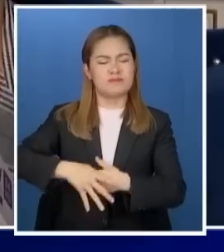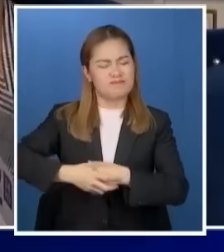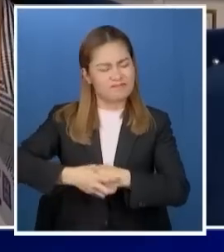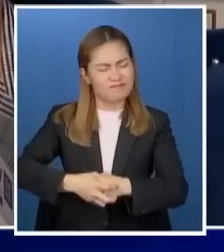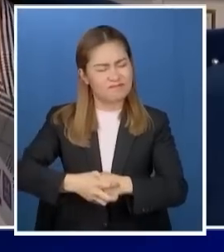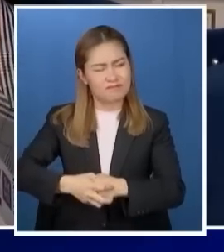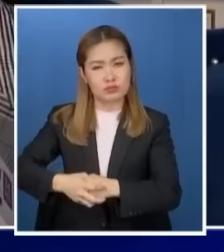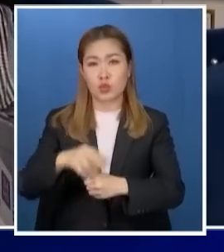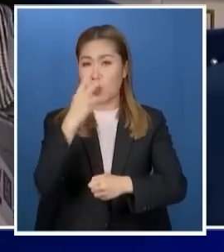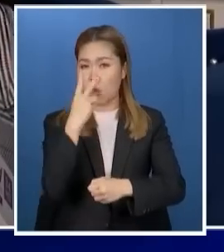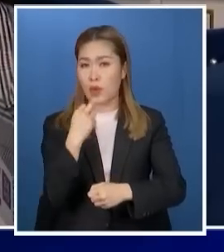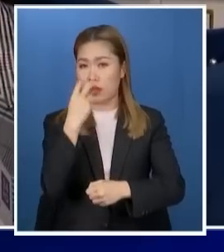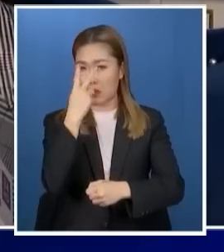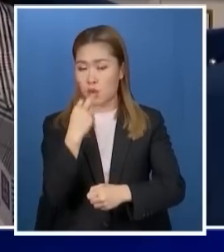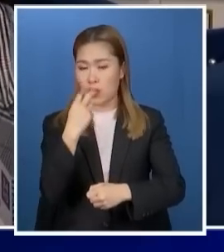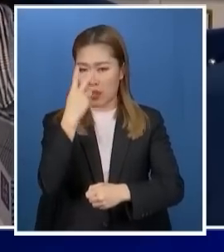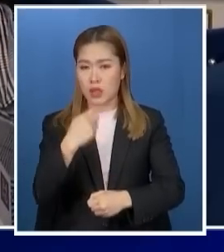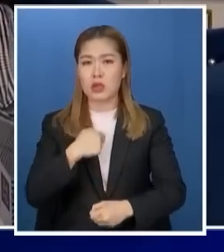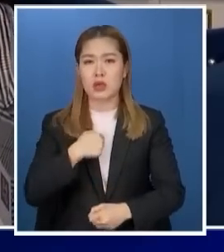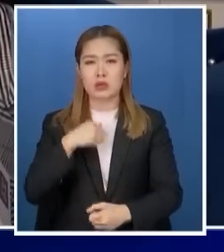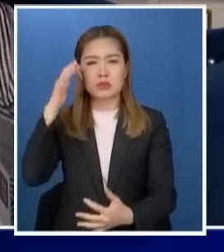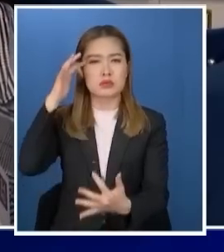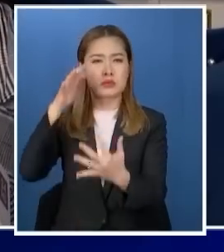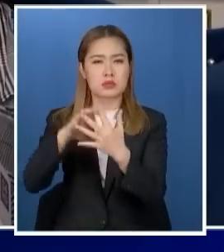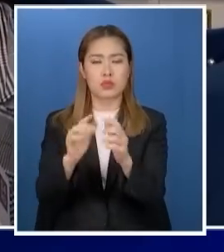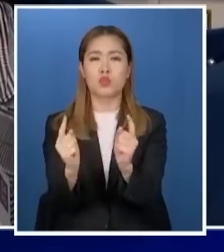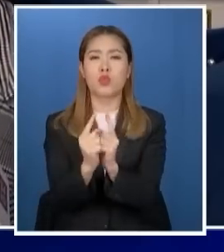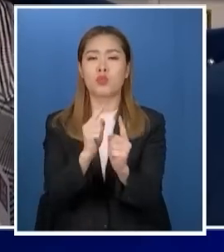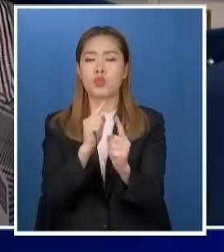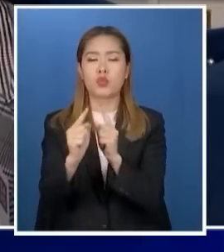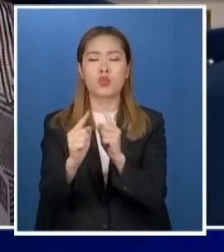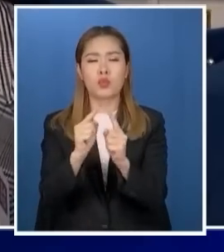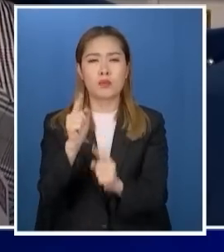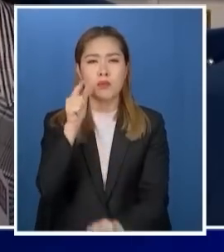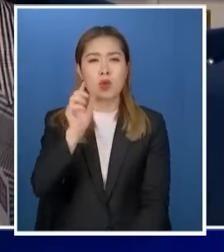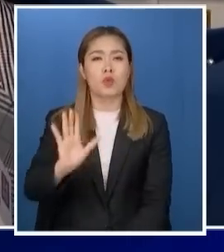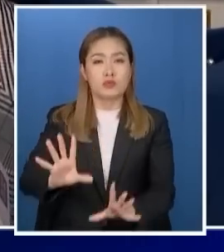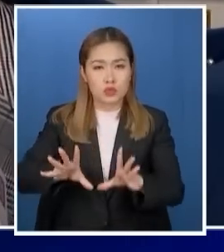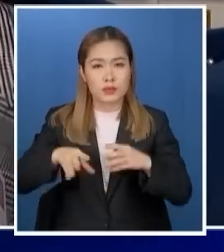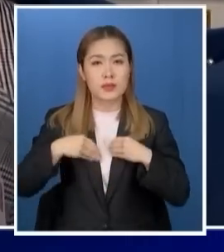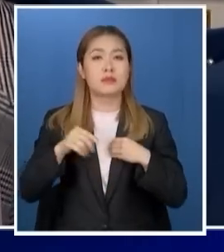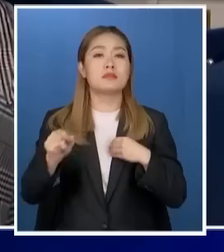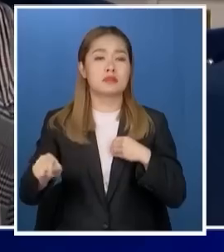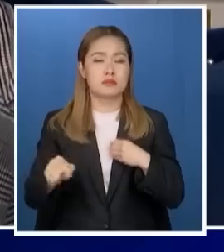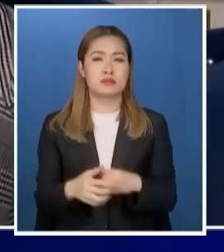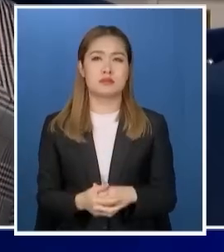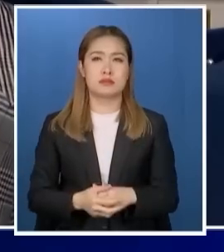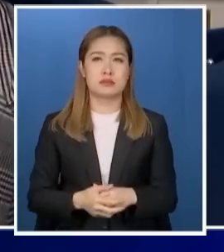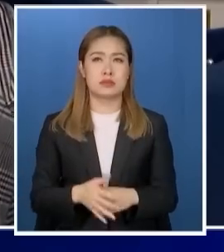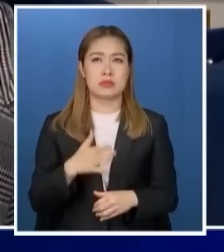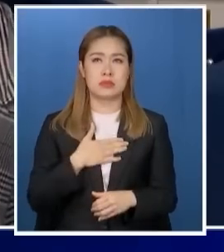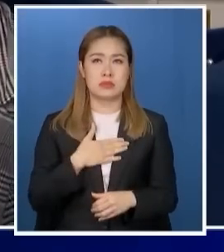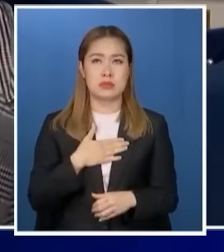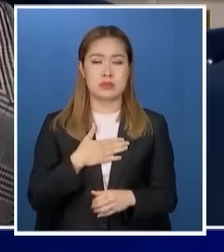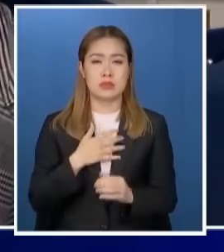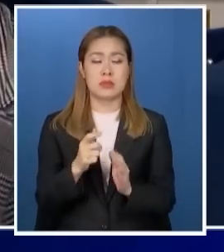งแบบไม่ปล่อยแล้วก็ร้องไห้ออกมาเธอบอกเธอใช้จิตวิทยาในการพูดคุยเพื่อให้แม่เด็กรับสารภาพในมุมของนัก